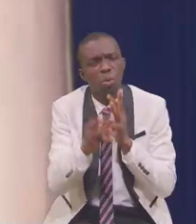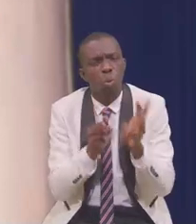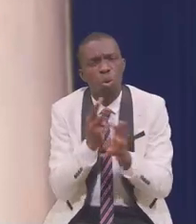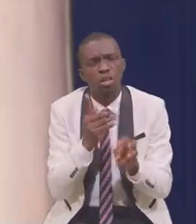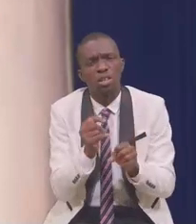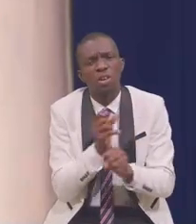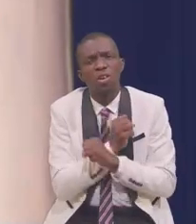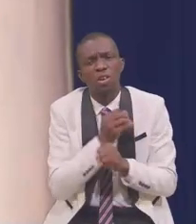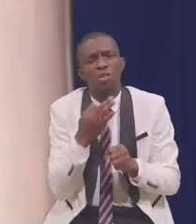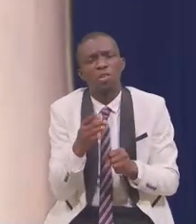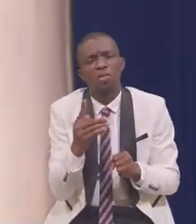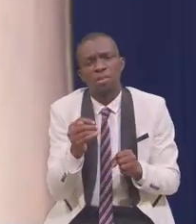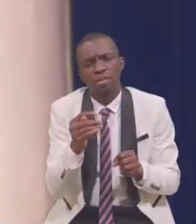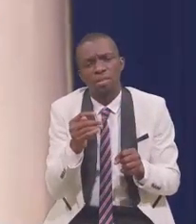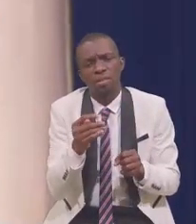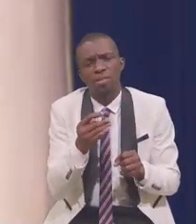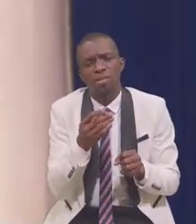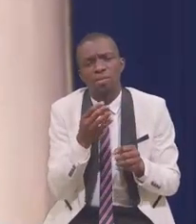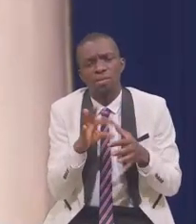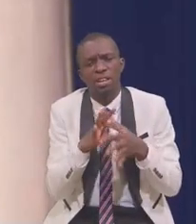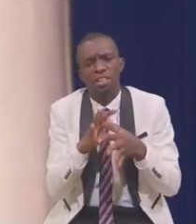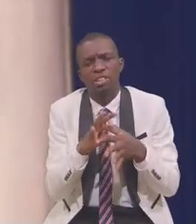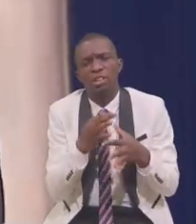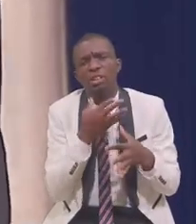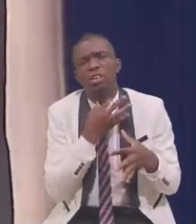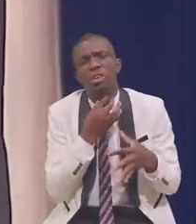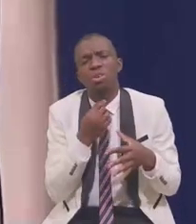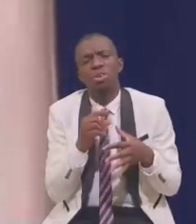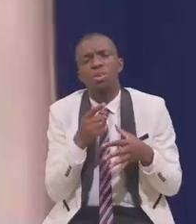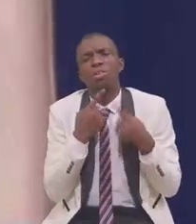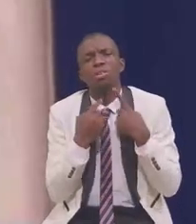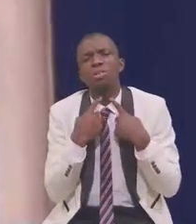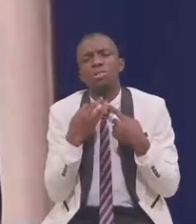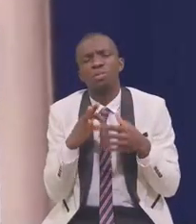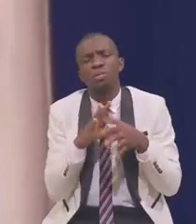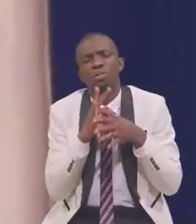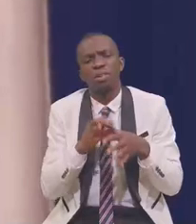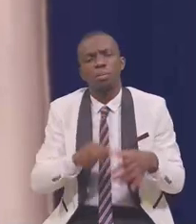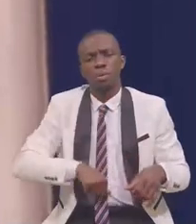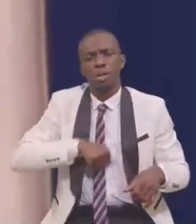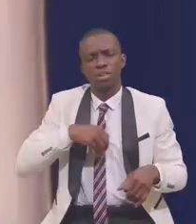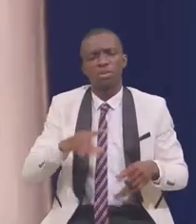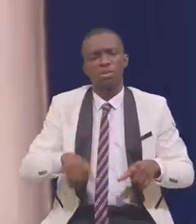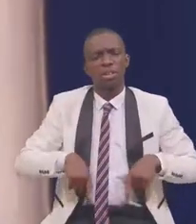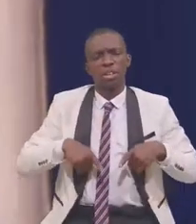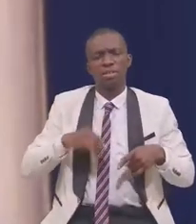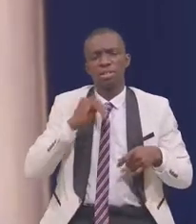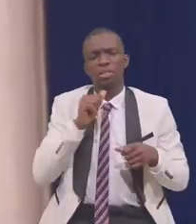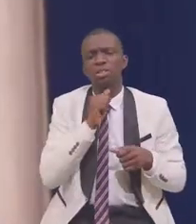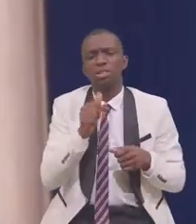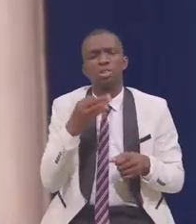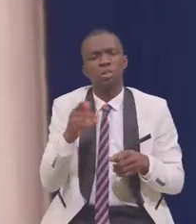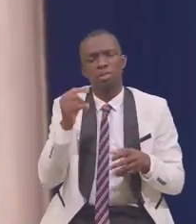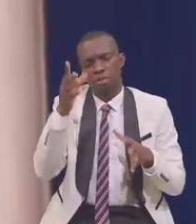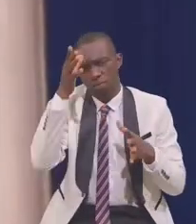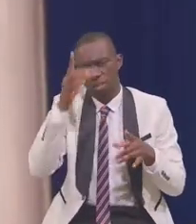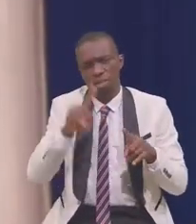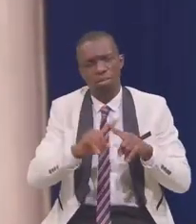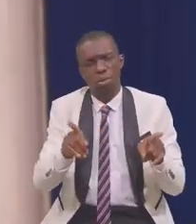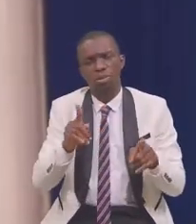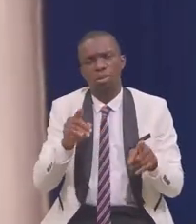vie ne vient point du Père, mais vient du monde. Et le monde passe, le monde